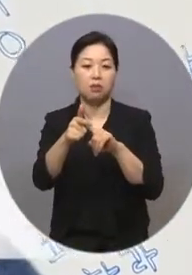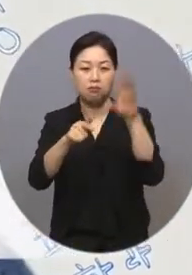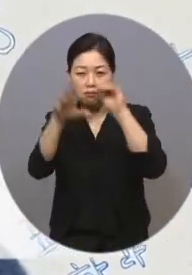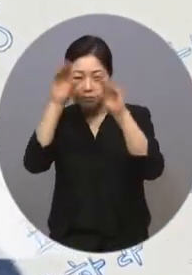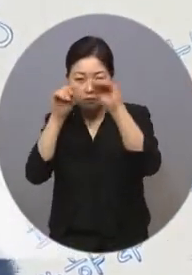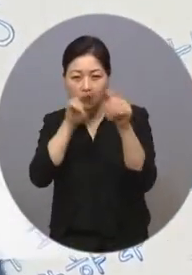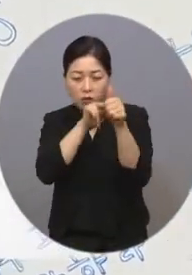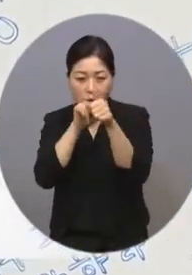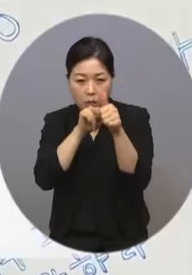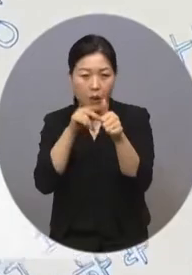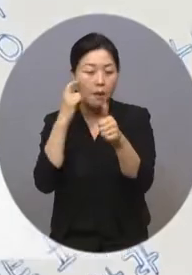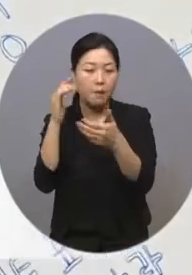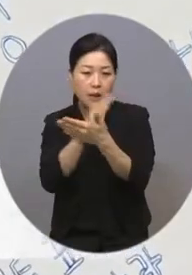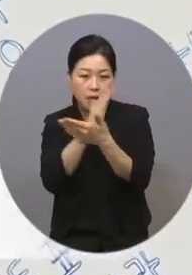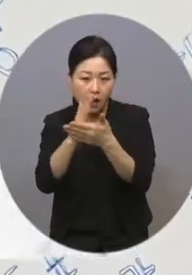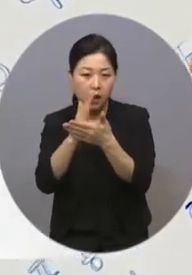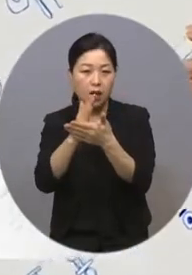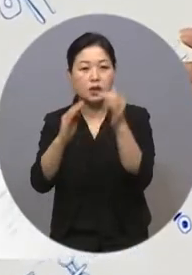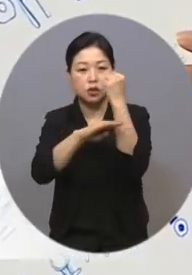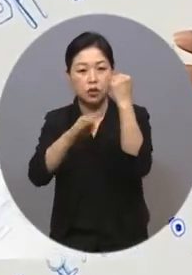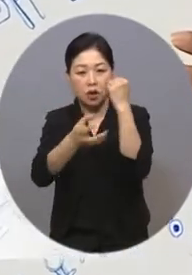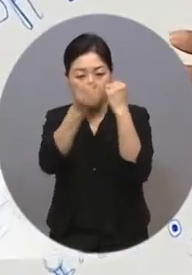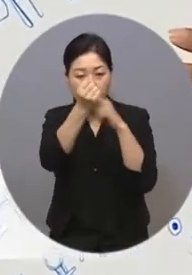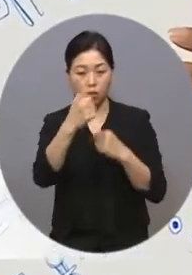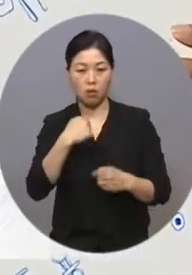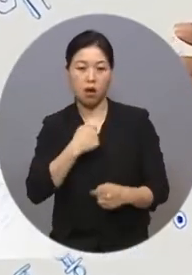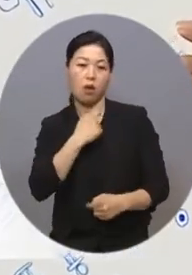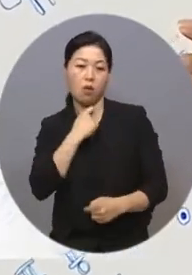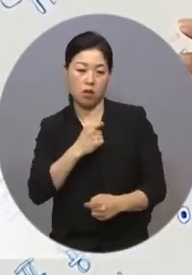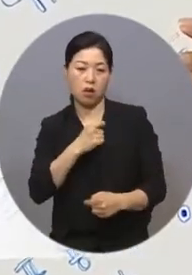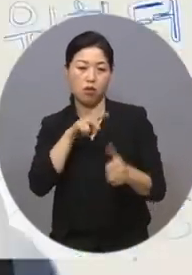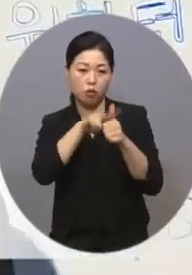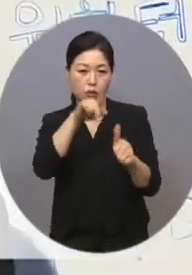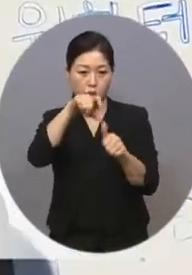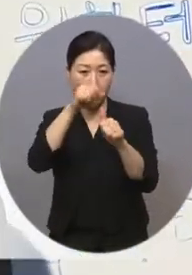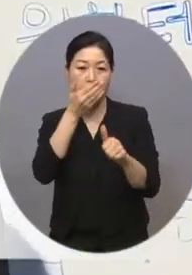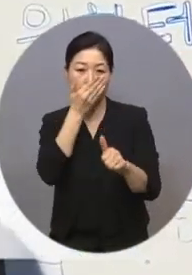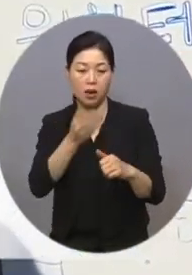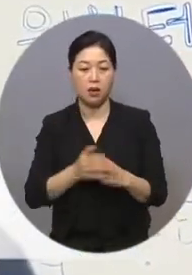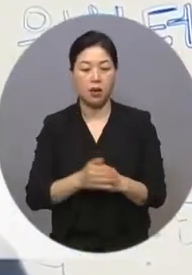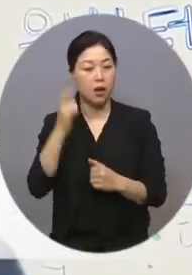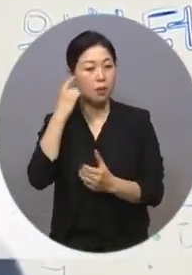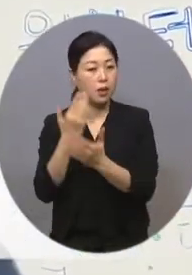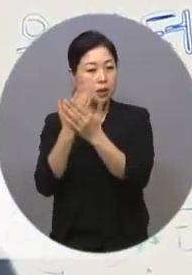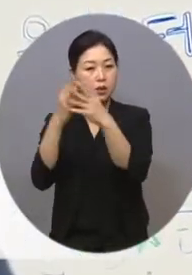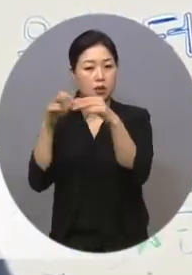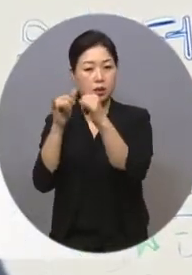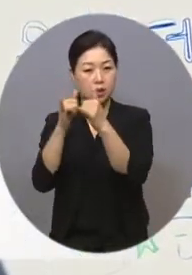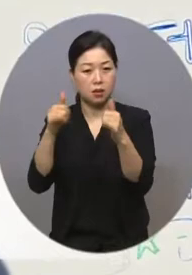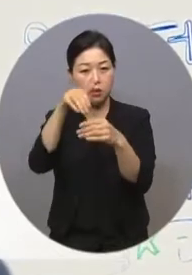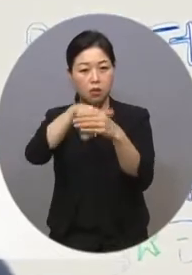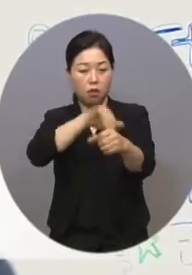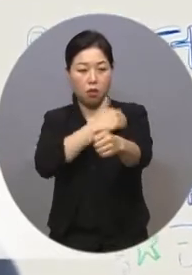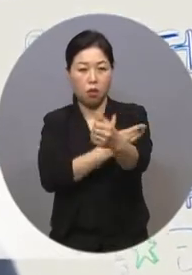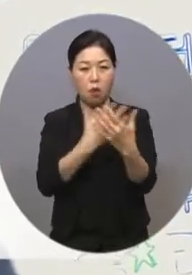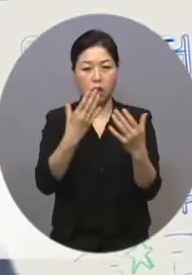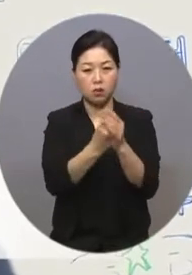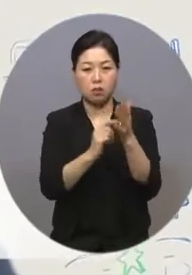및 판단 기준을 최대한 활용하여 자신을 선호하는 후보에 기표할 수 있습니다. 발달장애인이 선거권을 온전하게 행사할 수